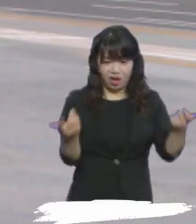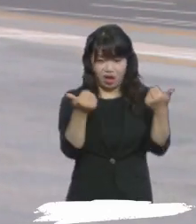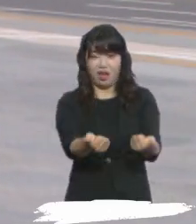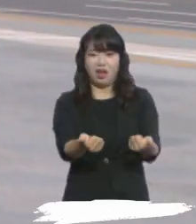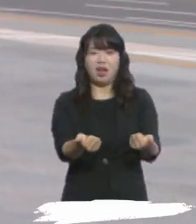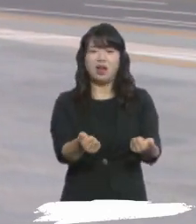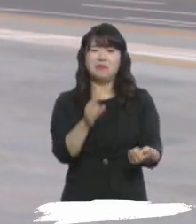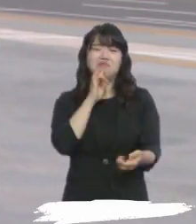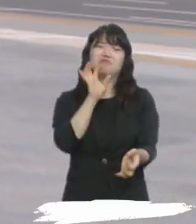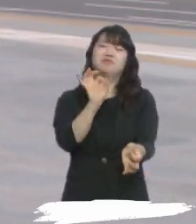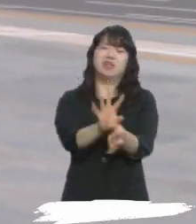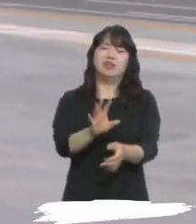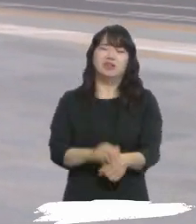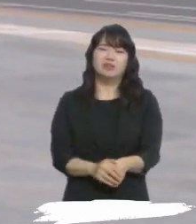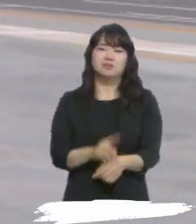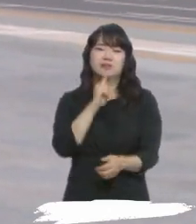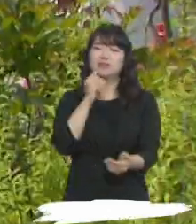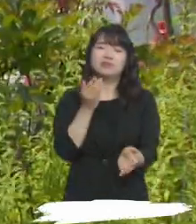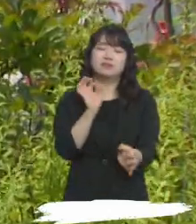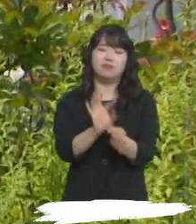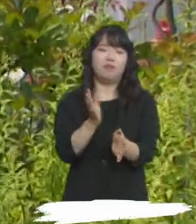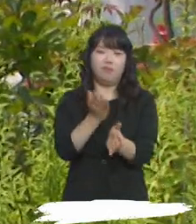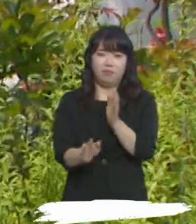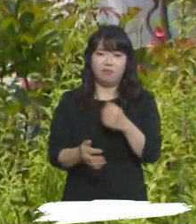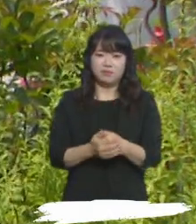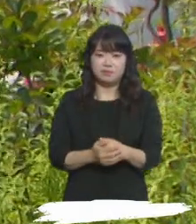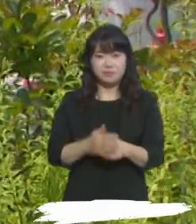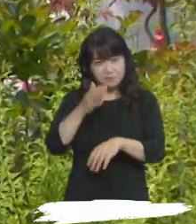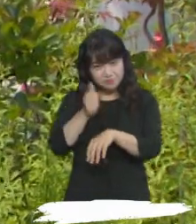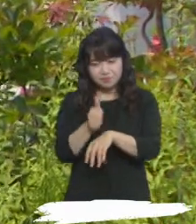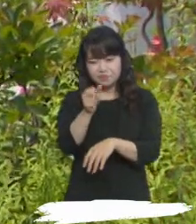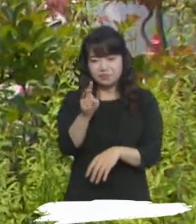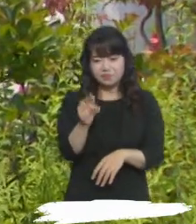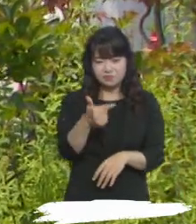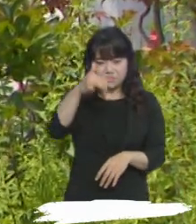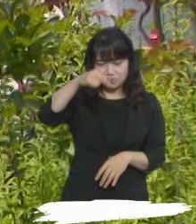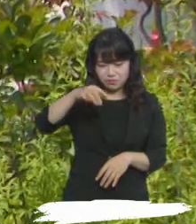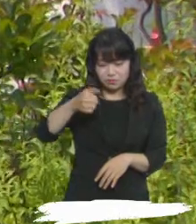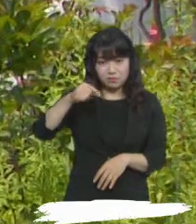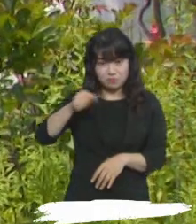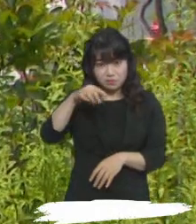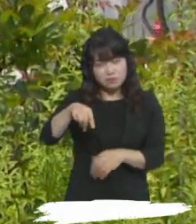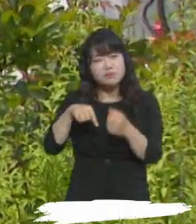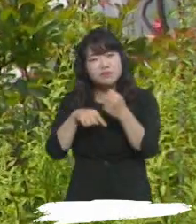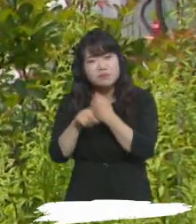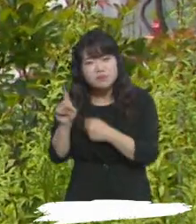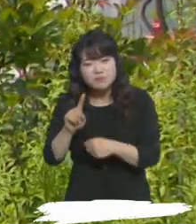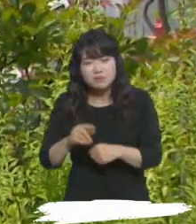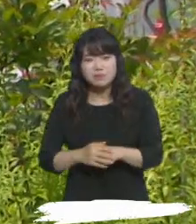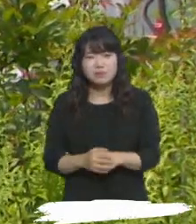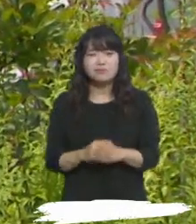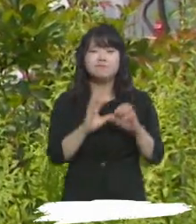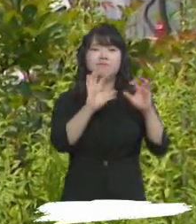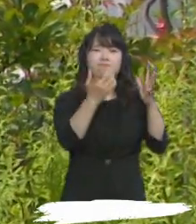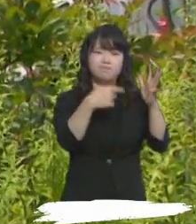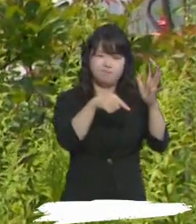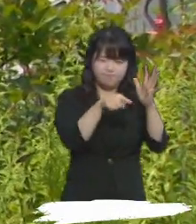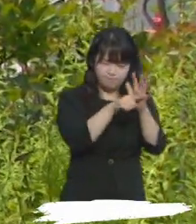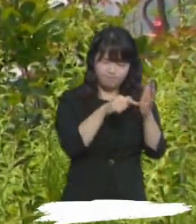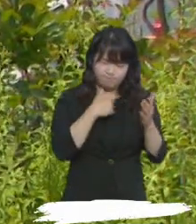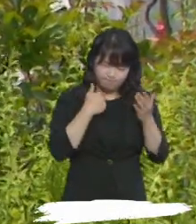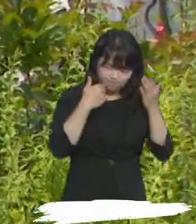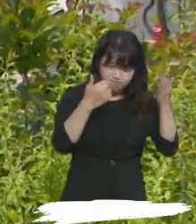거는 아니라고 생각합니다. 현충원의 의미를 먼저 생각을 해봐야 되지 않을까요? 뭐 이게 나라를 지키기 위해